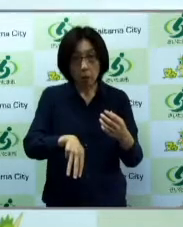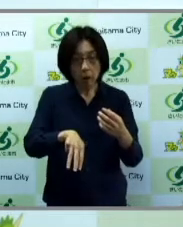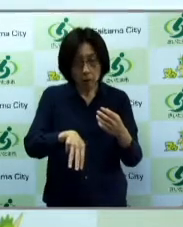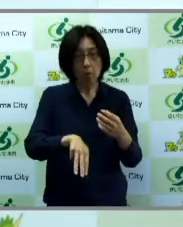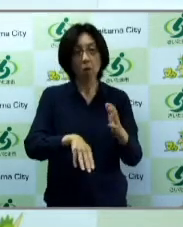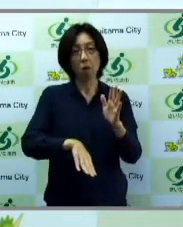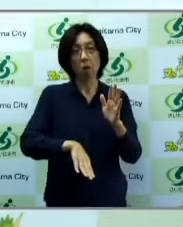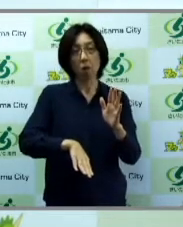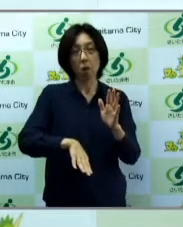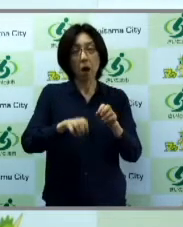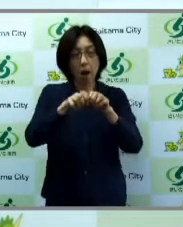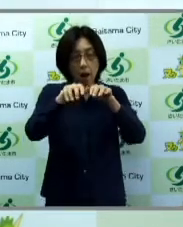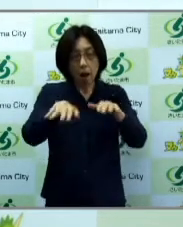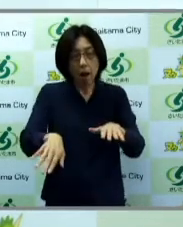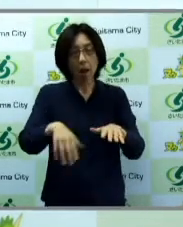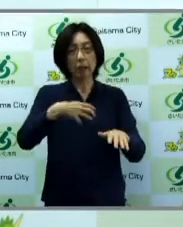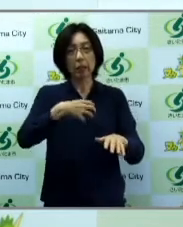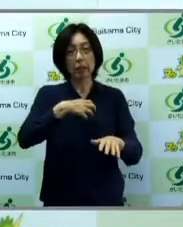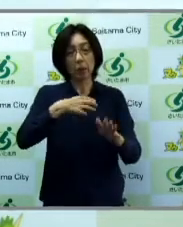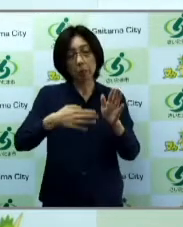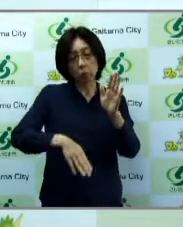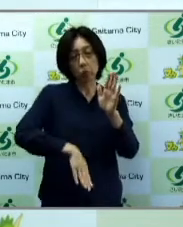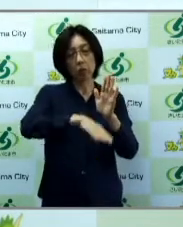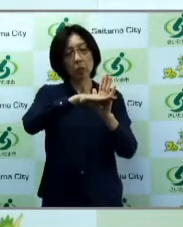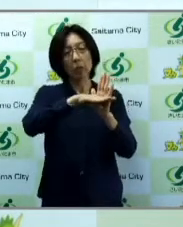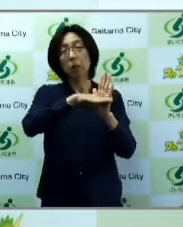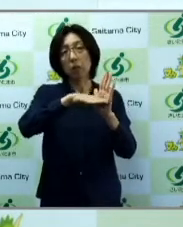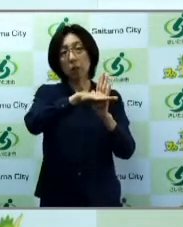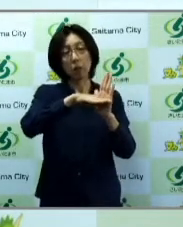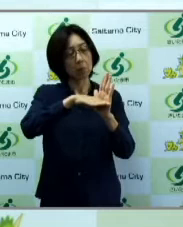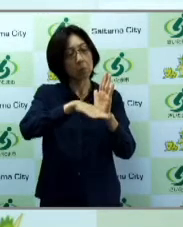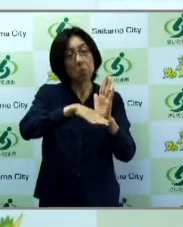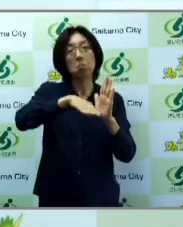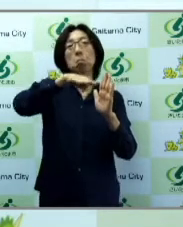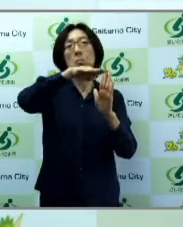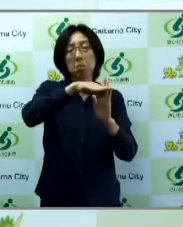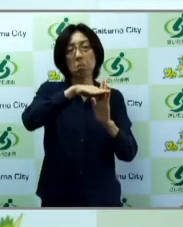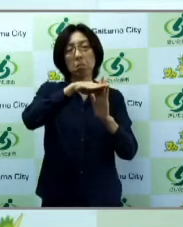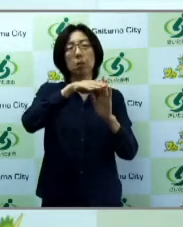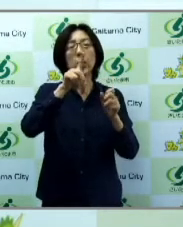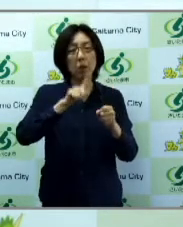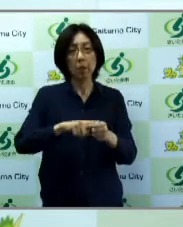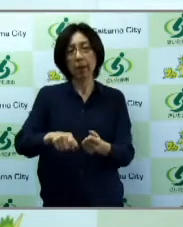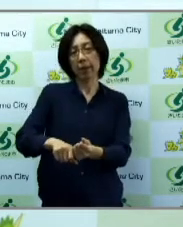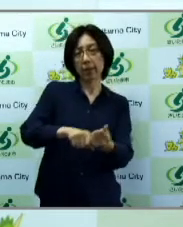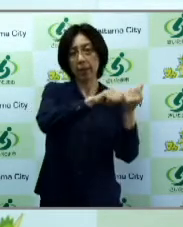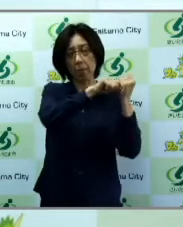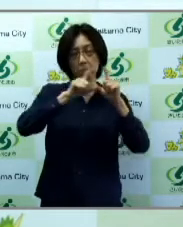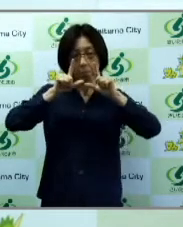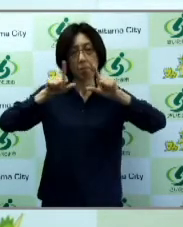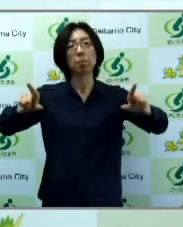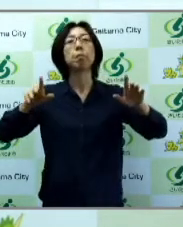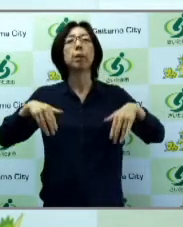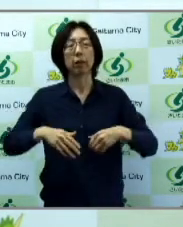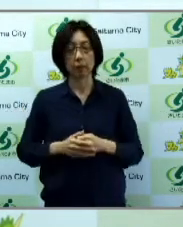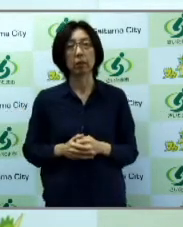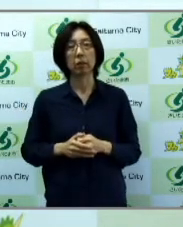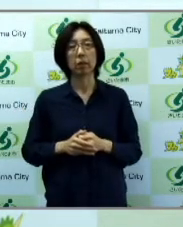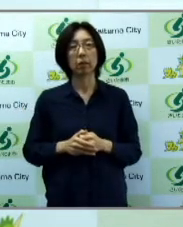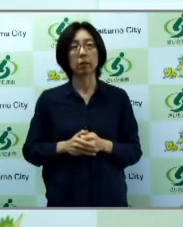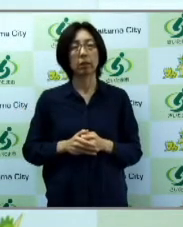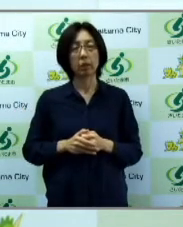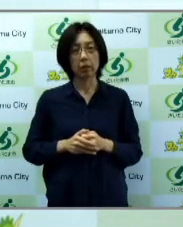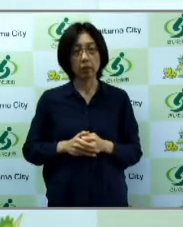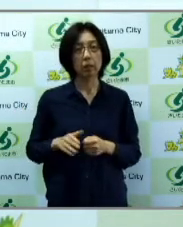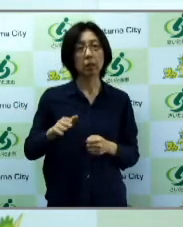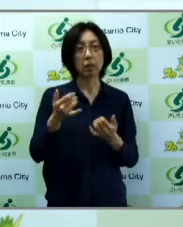難指示を発令をいたしました。住民への情報伝達や、あるいは広域避難への対応などさまざまな